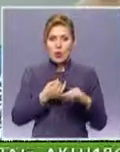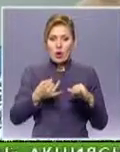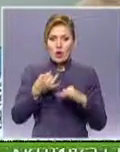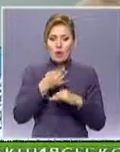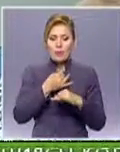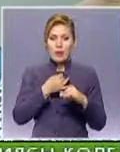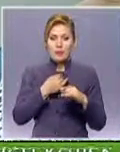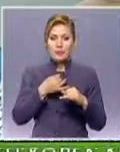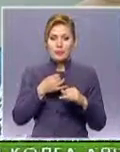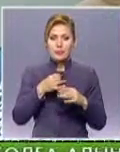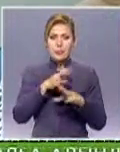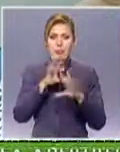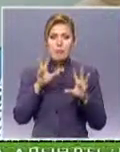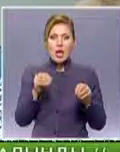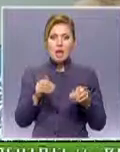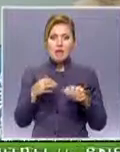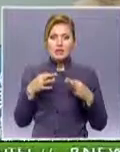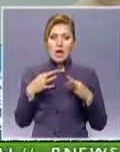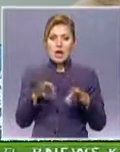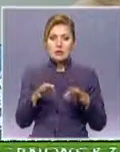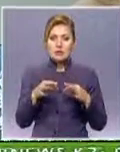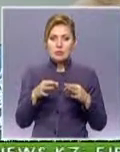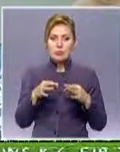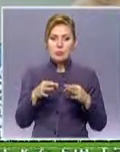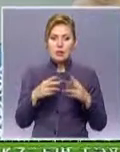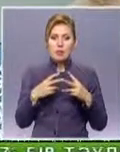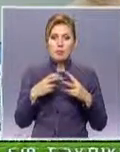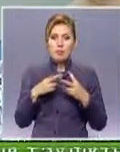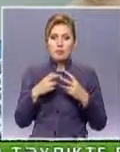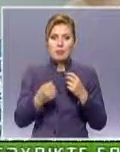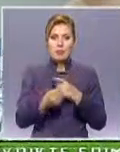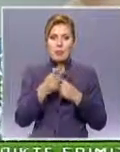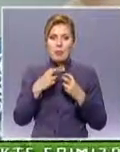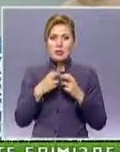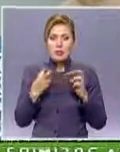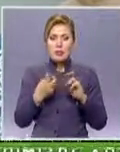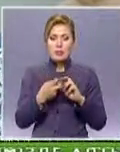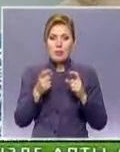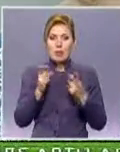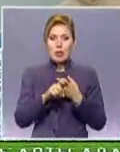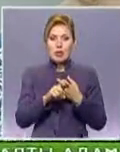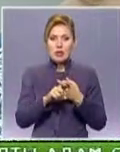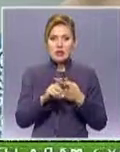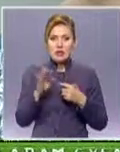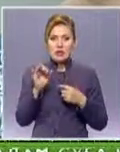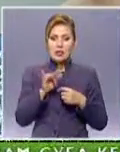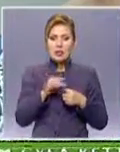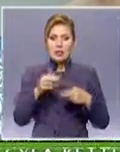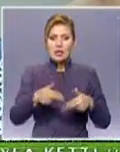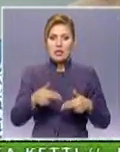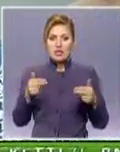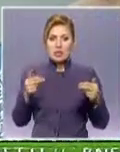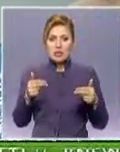осы барлығы транспортта туындайтын мәселелерге байланысты, соның ішінде осы кеден